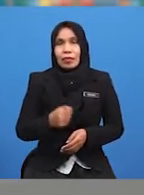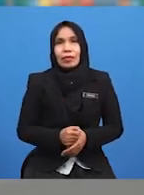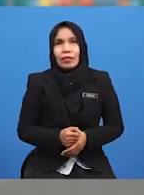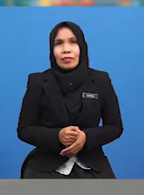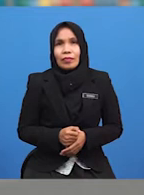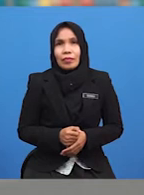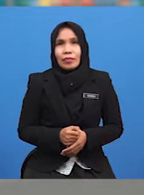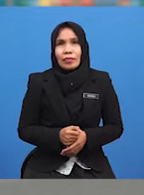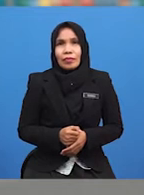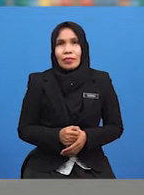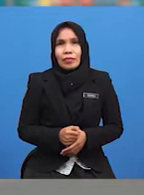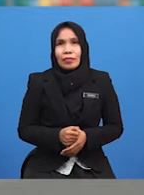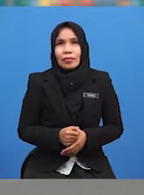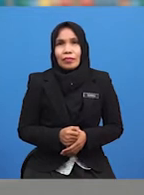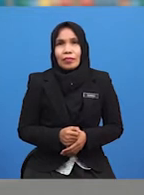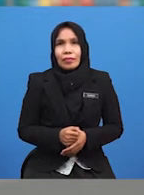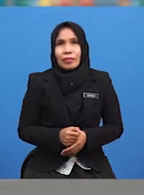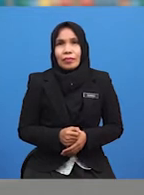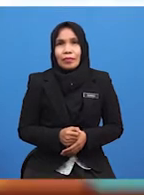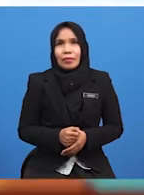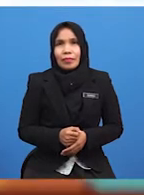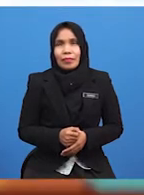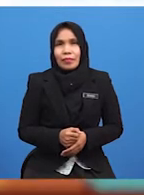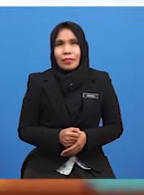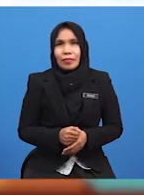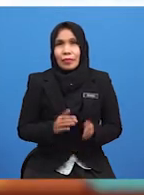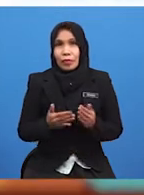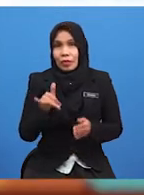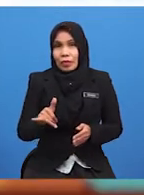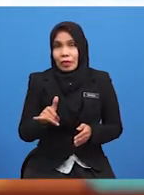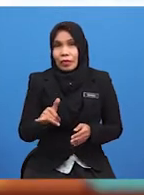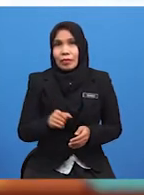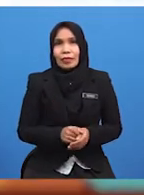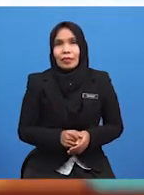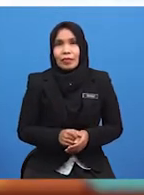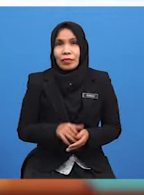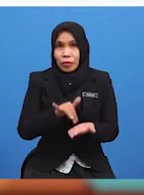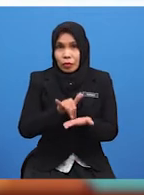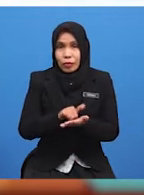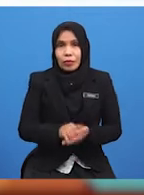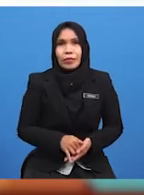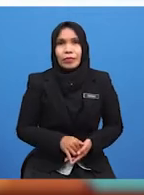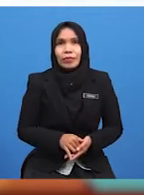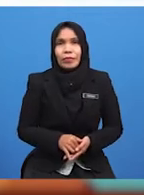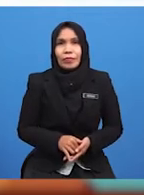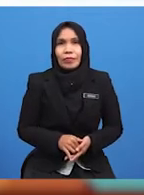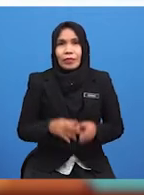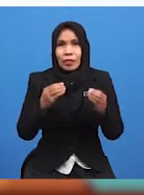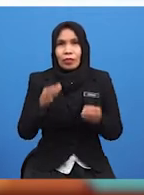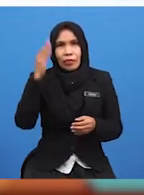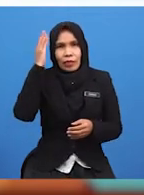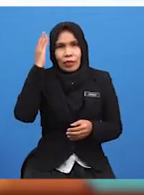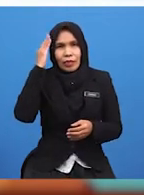membuka peluang kepada British bertapak di negeri kita oleh yang demikian chegou mengingatkan murid-murid dan di reject